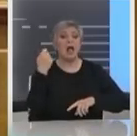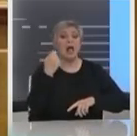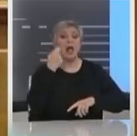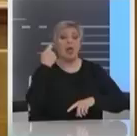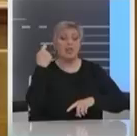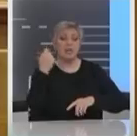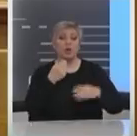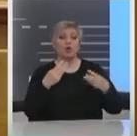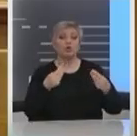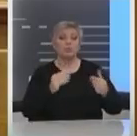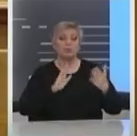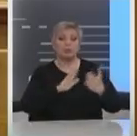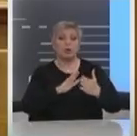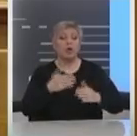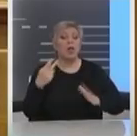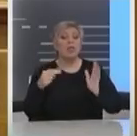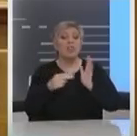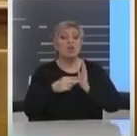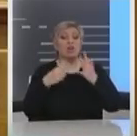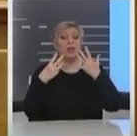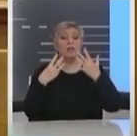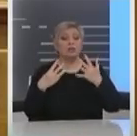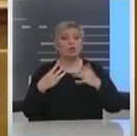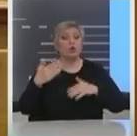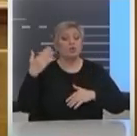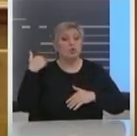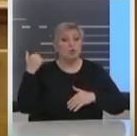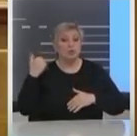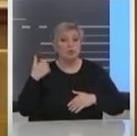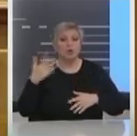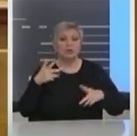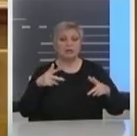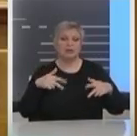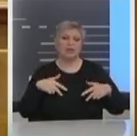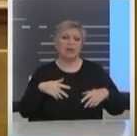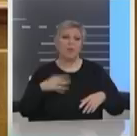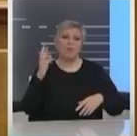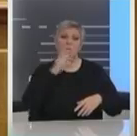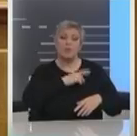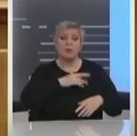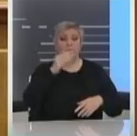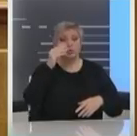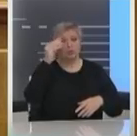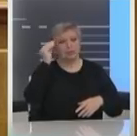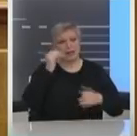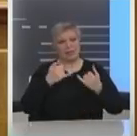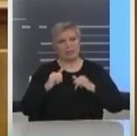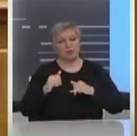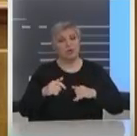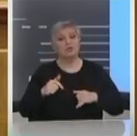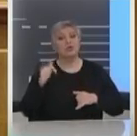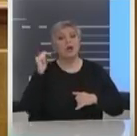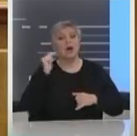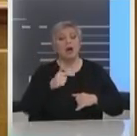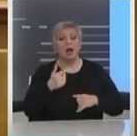το 2008 στο Βουκουρέστι από την κυβέρνηση Καραμαλή. Και θέλω να θυμίσω ότι τότε, απέναντι